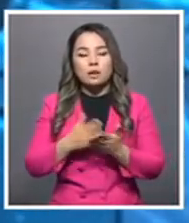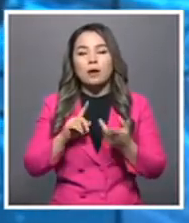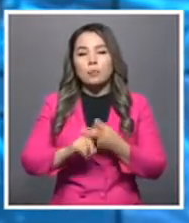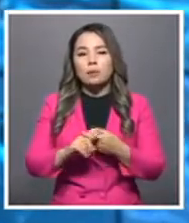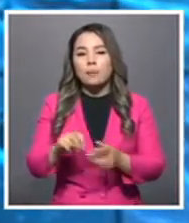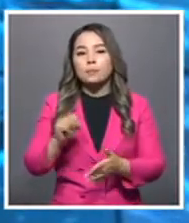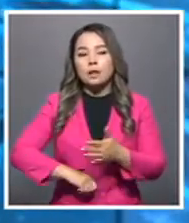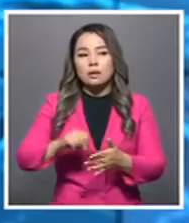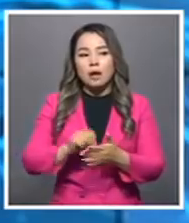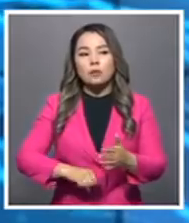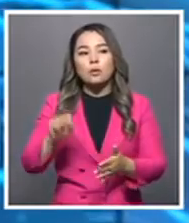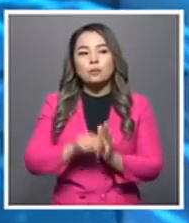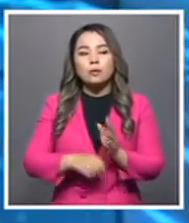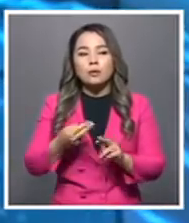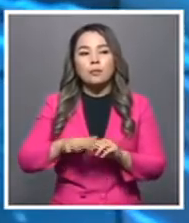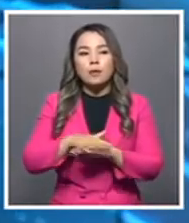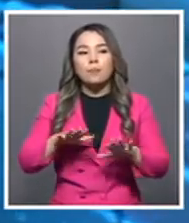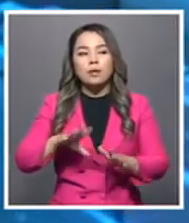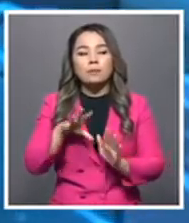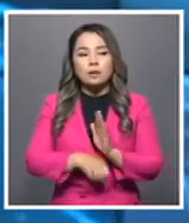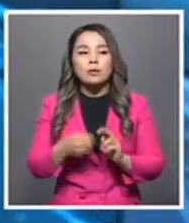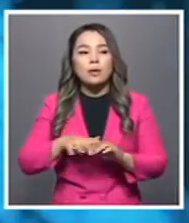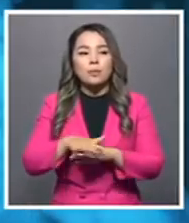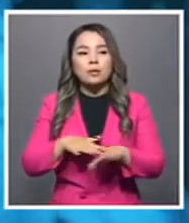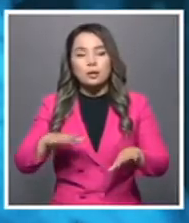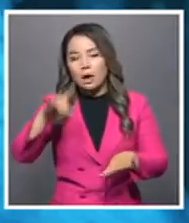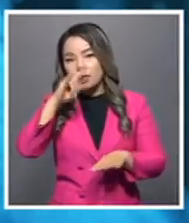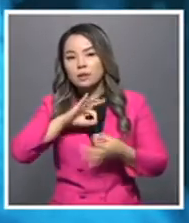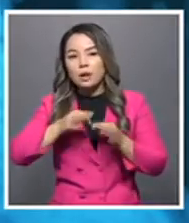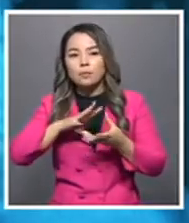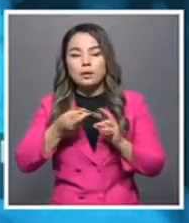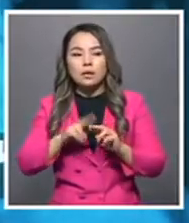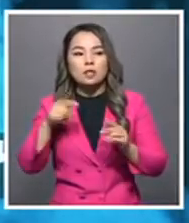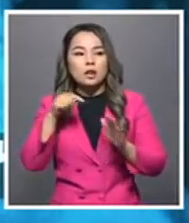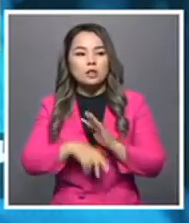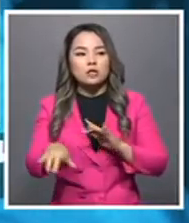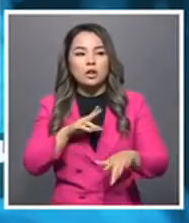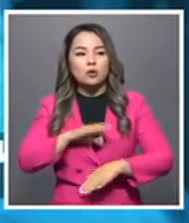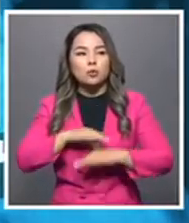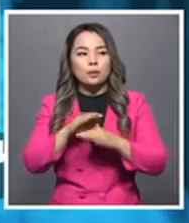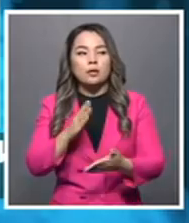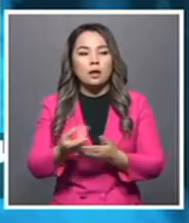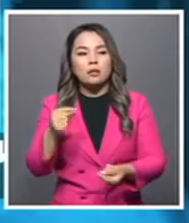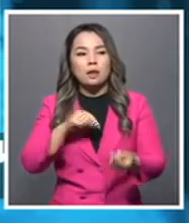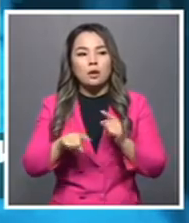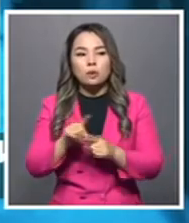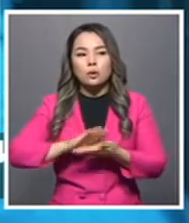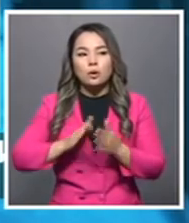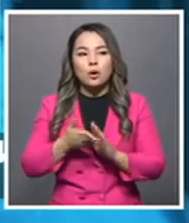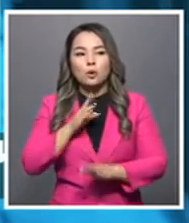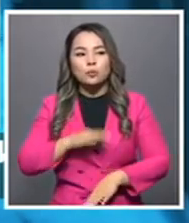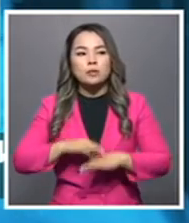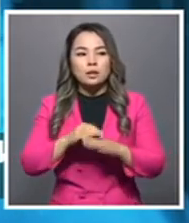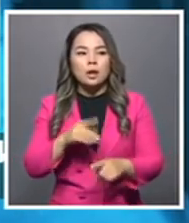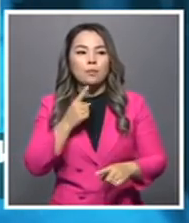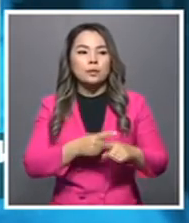оның салдарын жою бойынша халықаралық ұйым мен Қазақстанның қолға алған іс-шаралары талқыланды. Қос тарап қолға алынып жатқан жұмыстарға оң баға